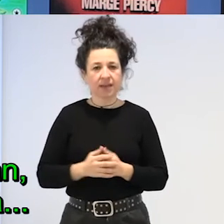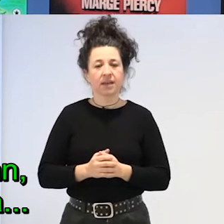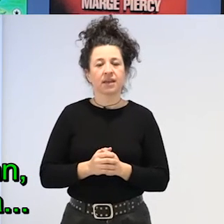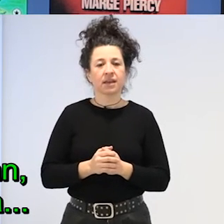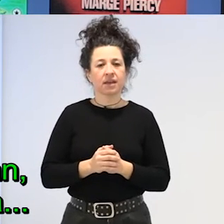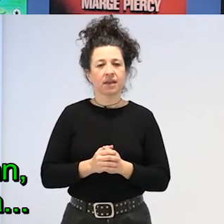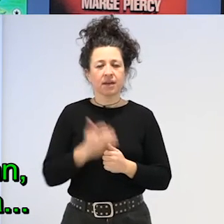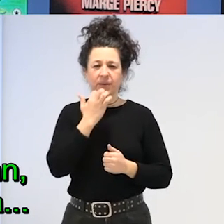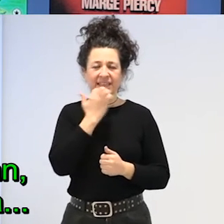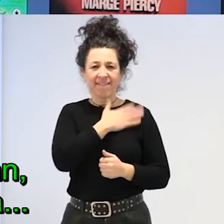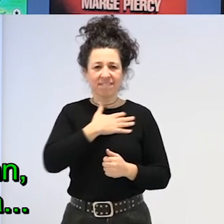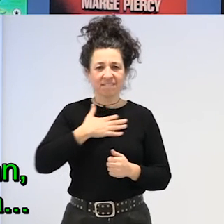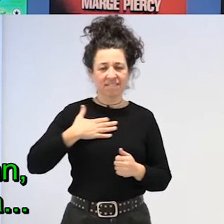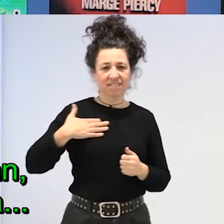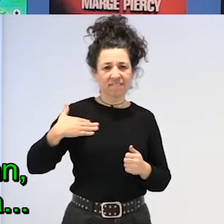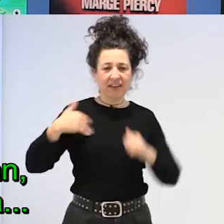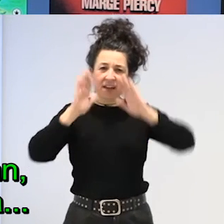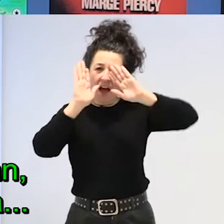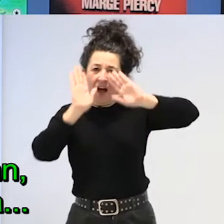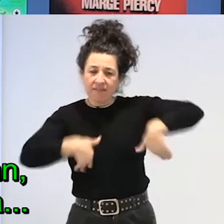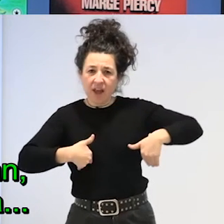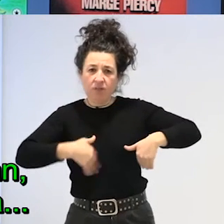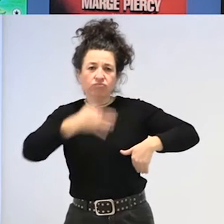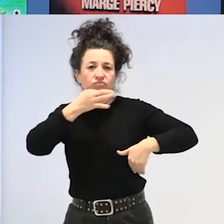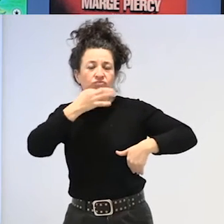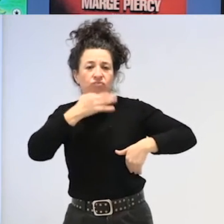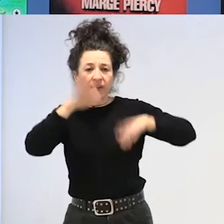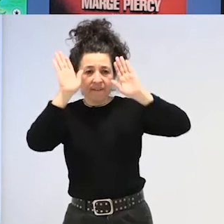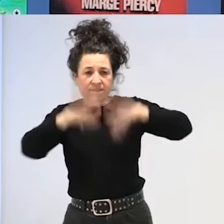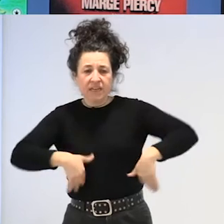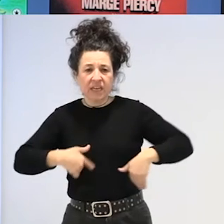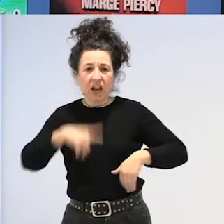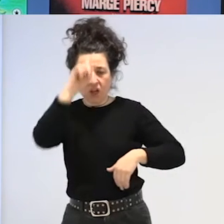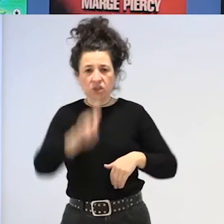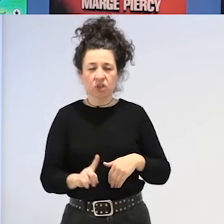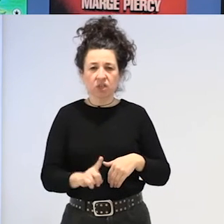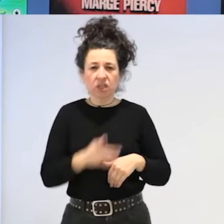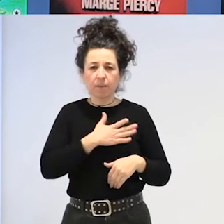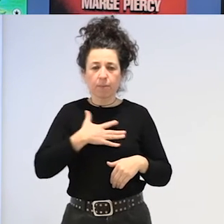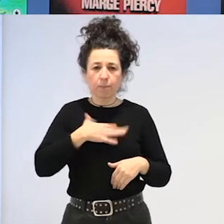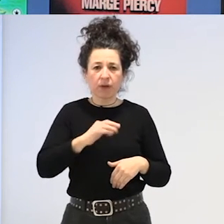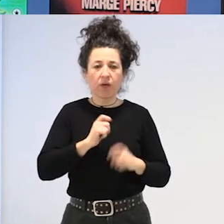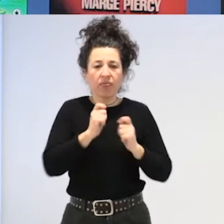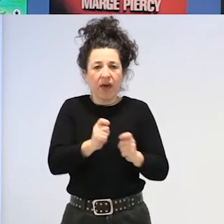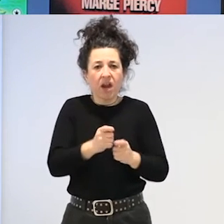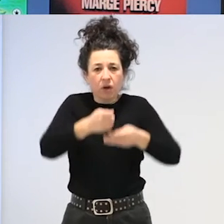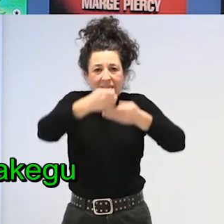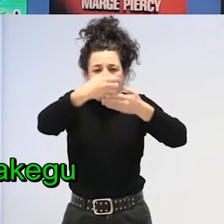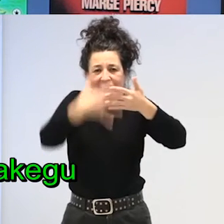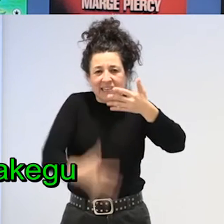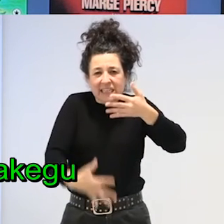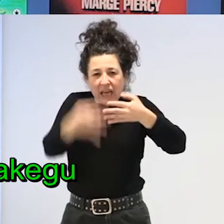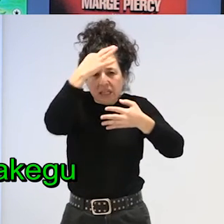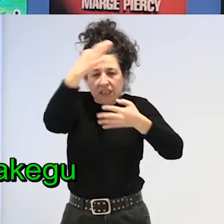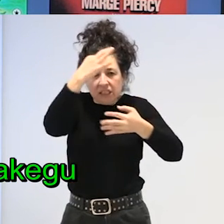Bueno, nahi baduzue, gero amaitzean, nahi baldin baduzue zerrenda, ez dakit nola esan, exhaustibo bat eman aldut edo